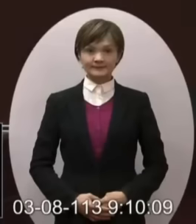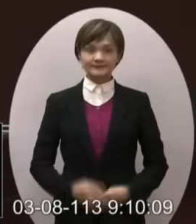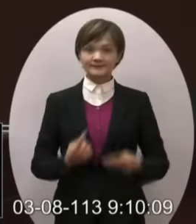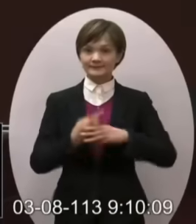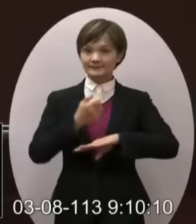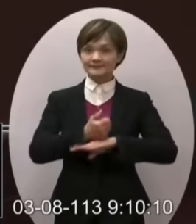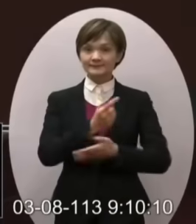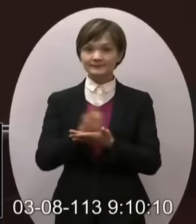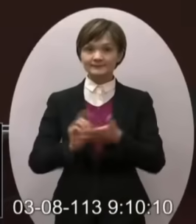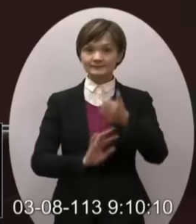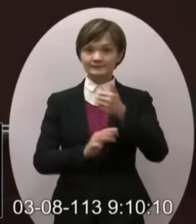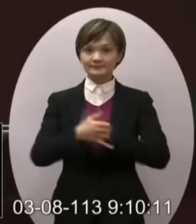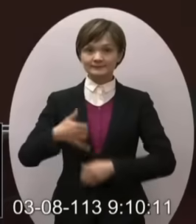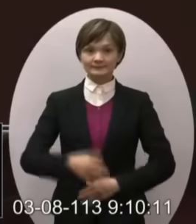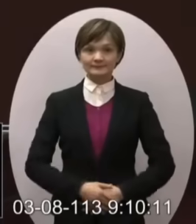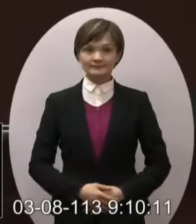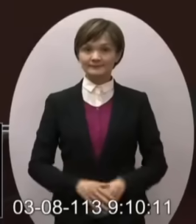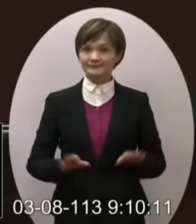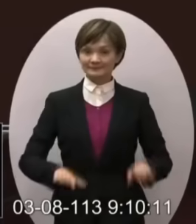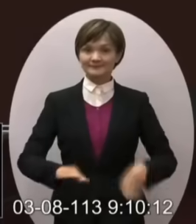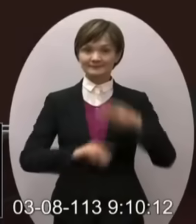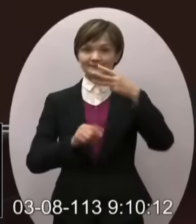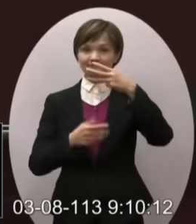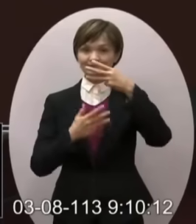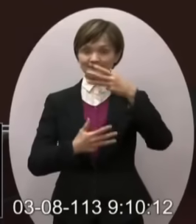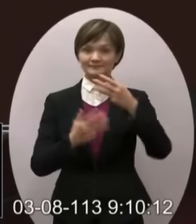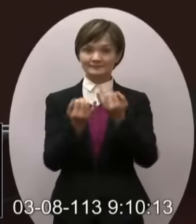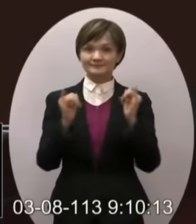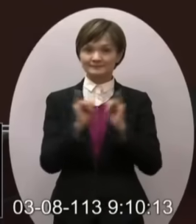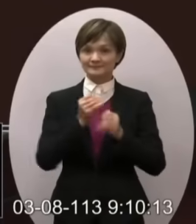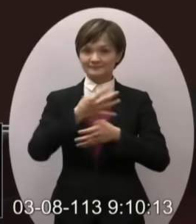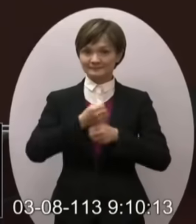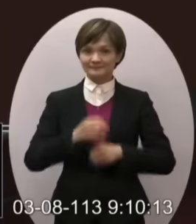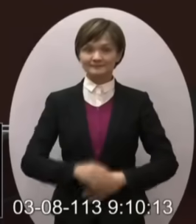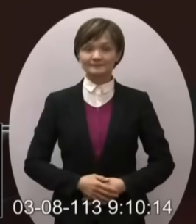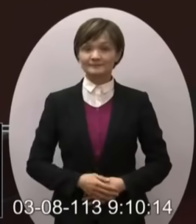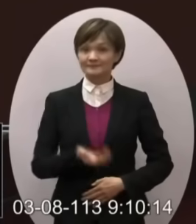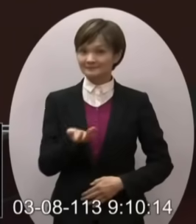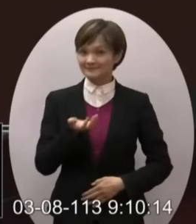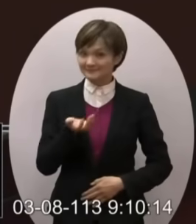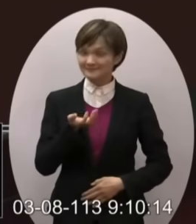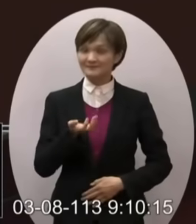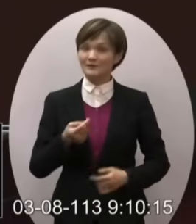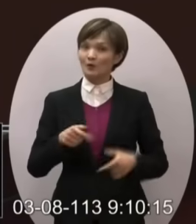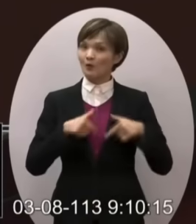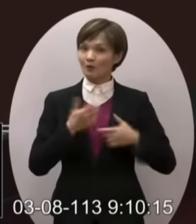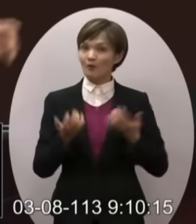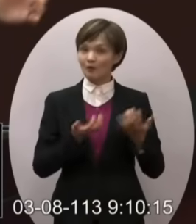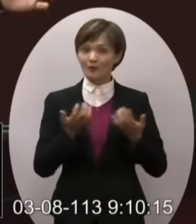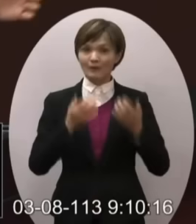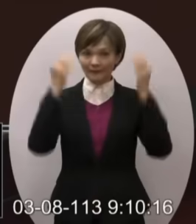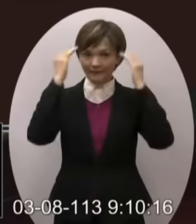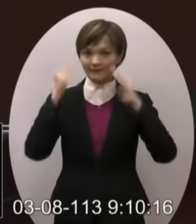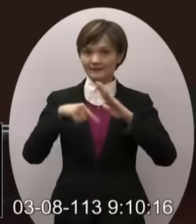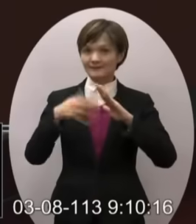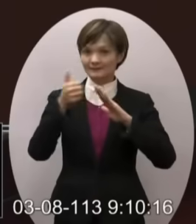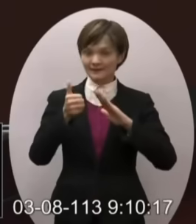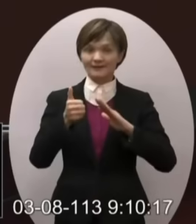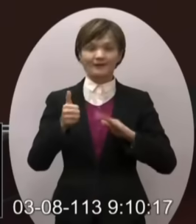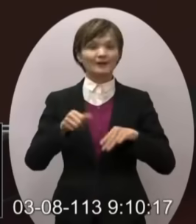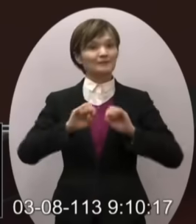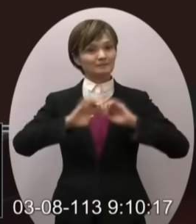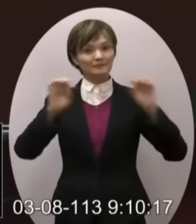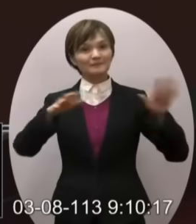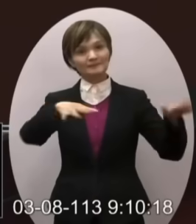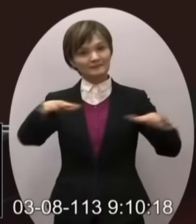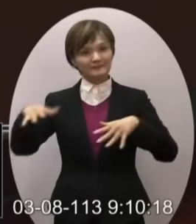主席、各位委员同仁，今天是38妇女节，感谢刚刚非常暖心的韩国院长率领我们所有的部会官